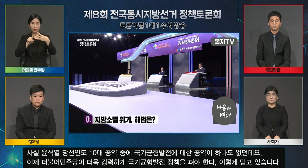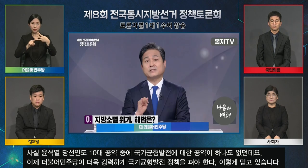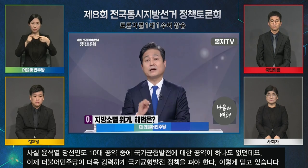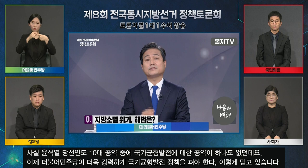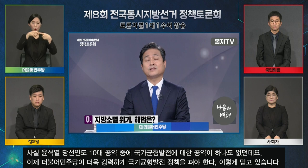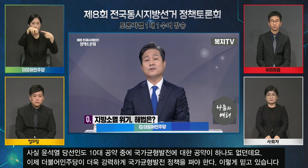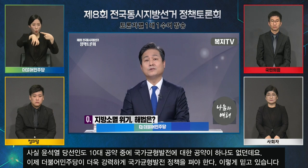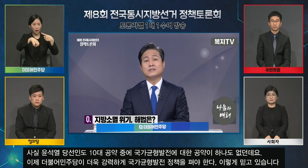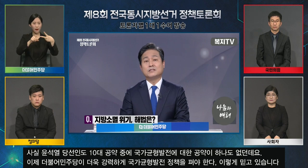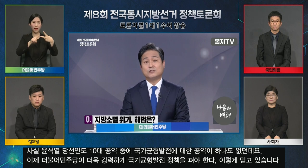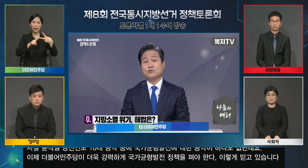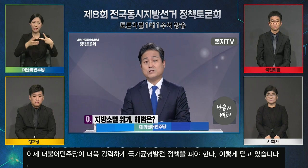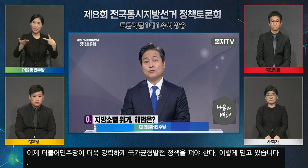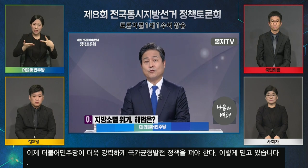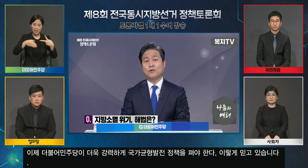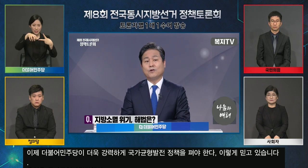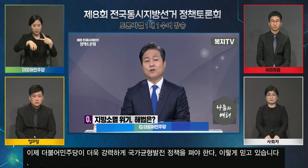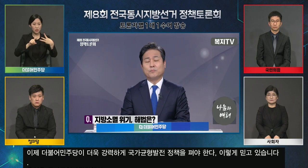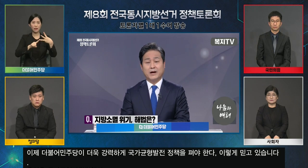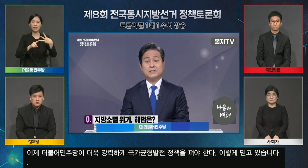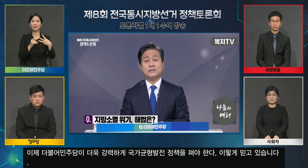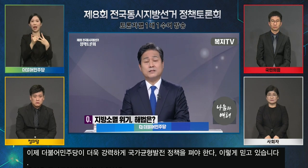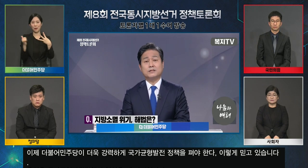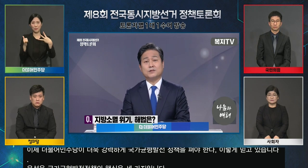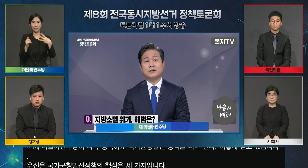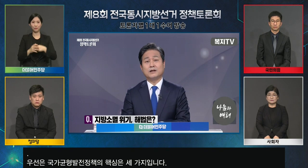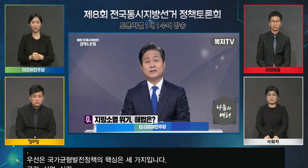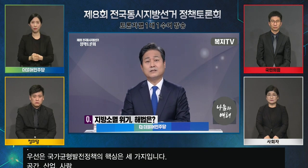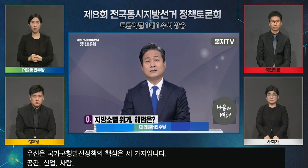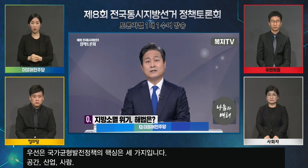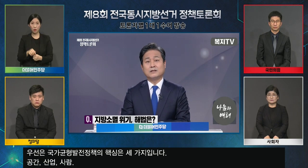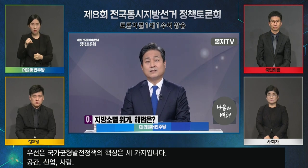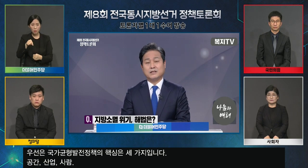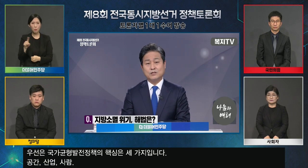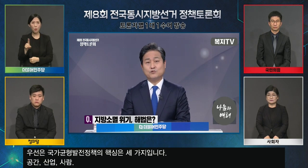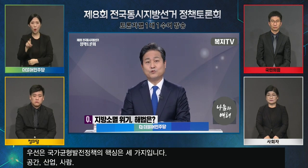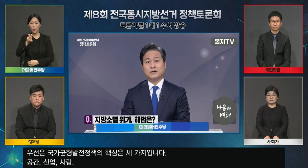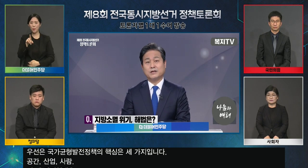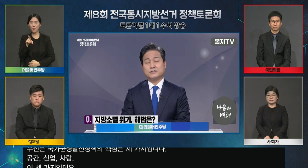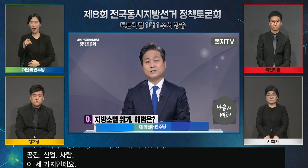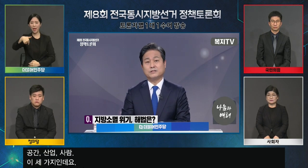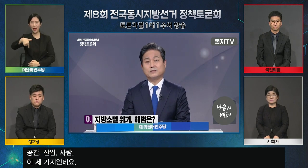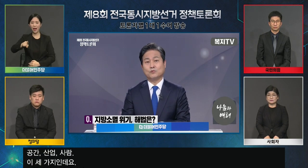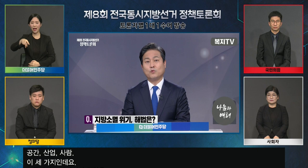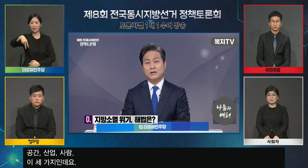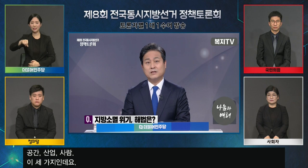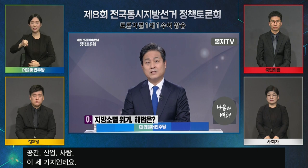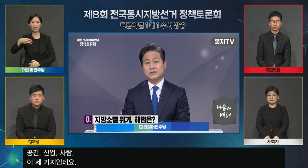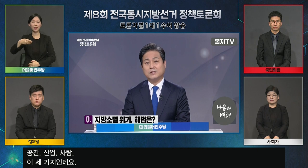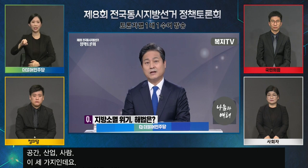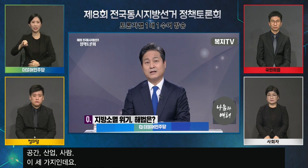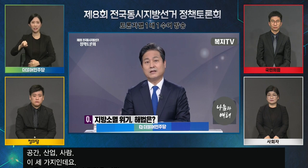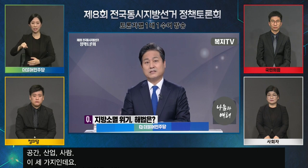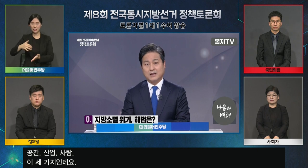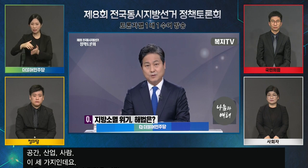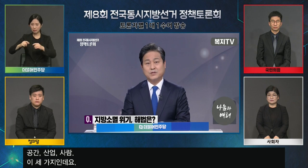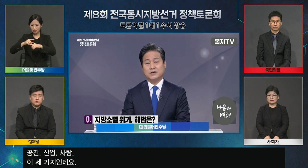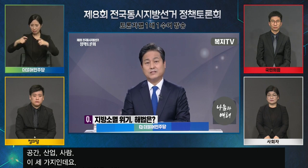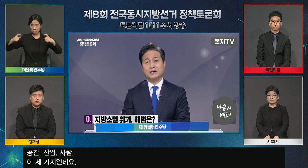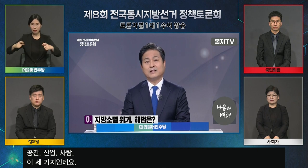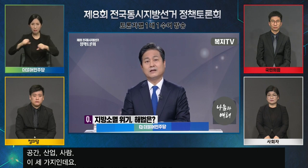사람 세 가지인데요. 그중에서도 메가시티 전략을 가장 중요하게 저희들은 공간전략이자